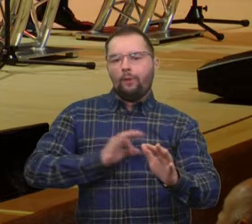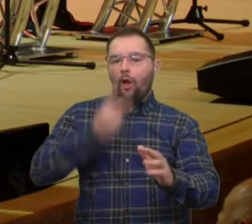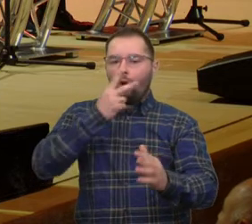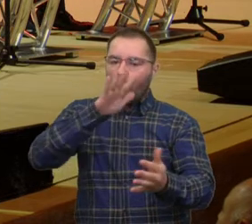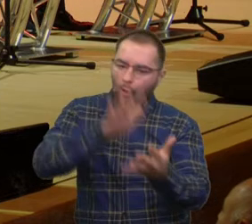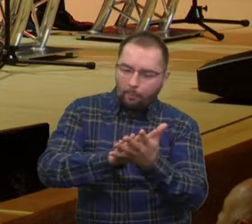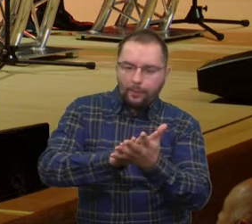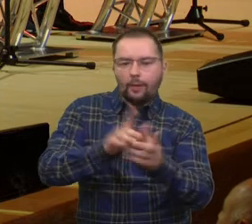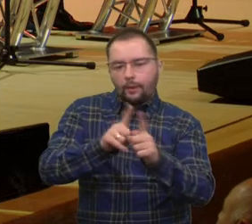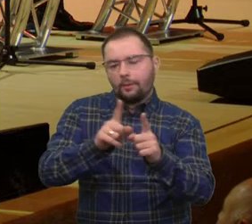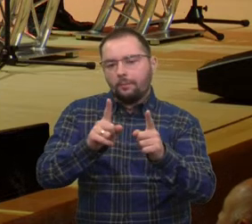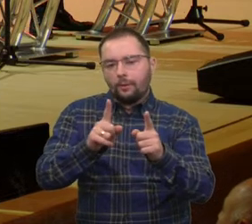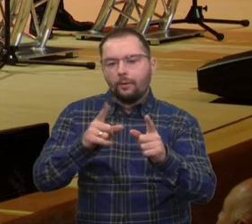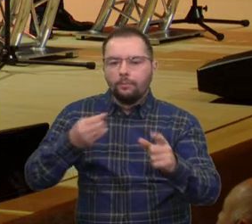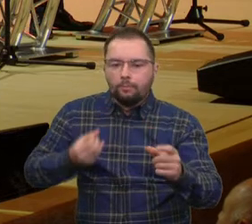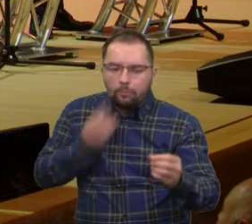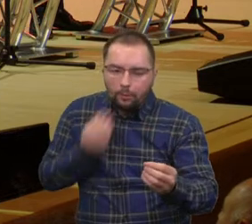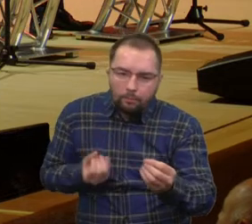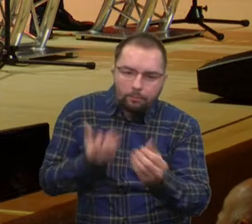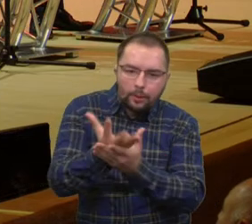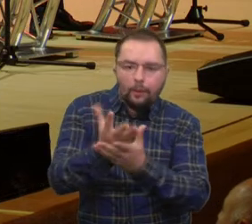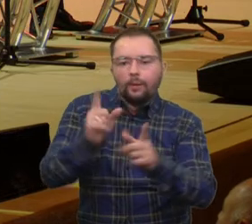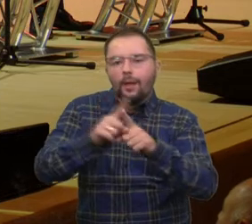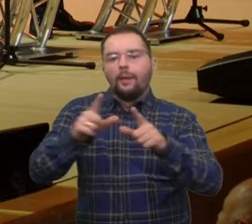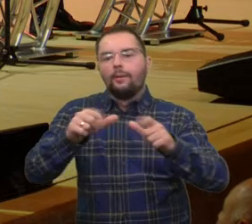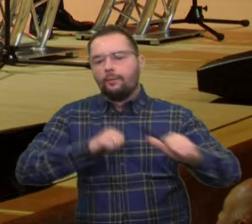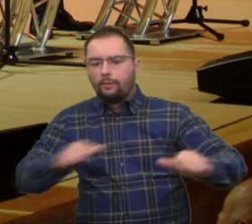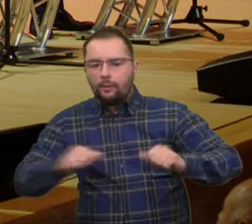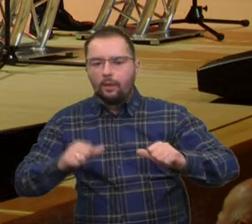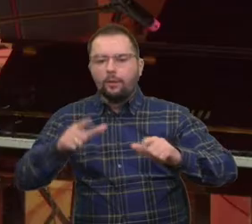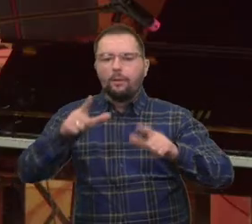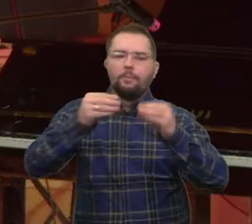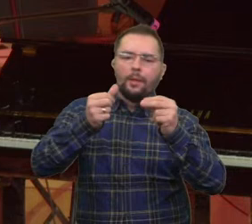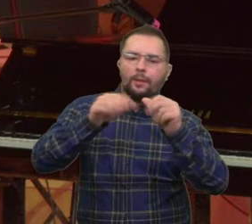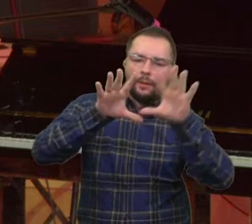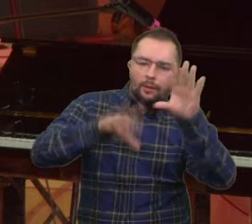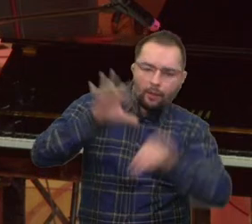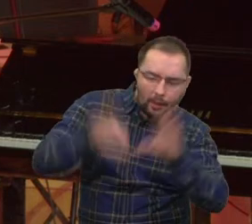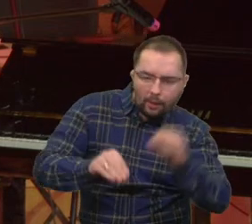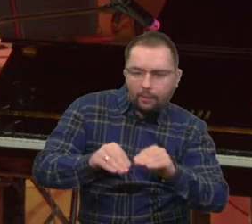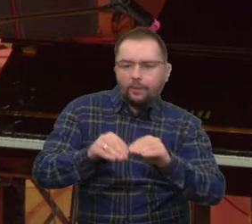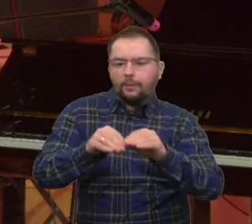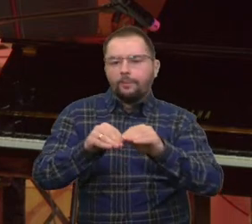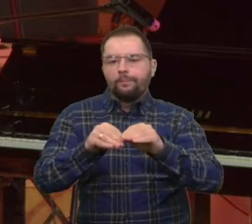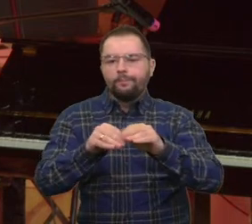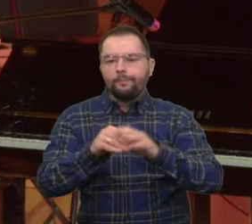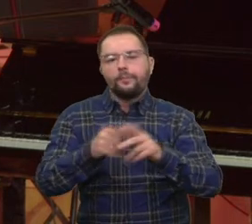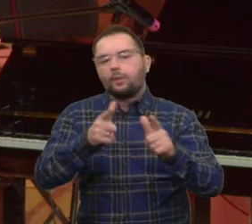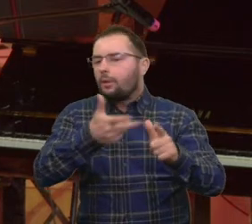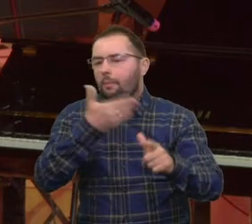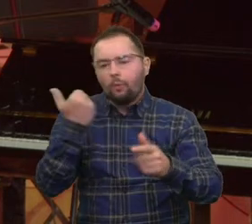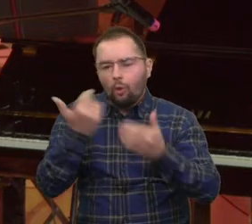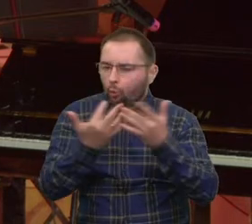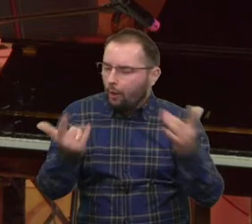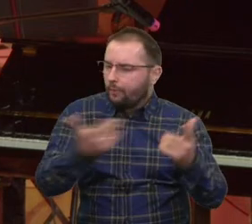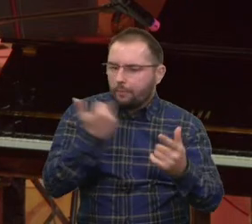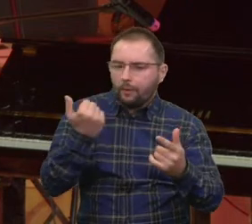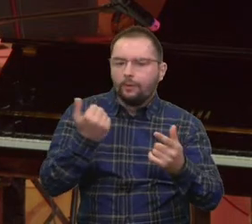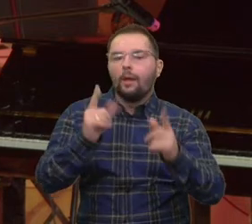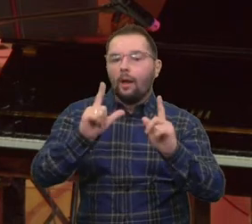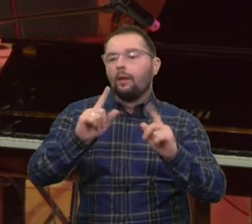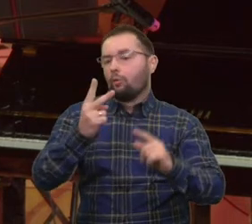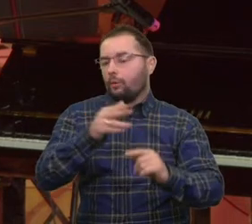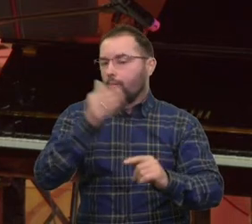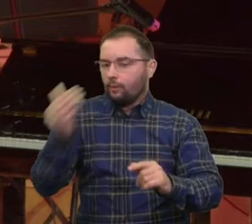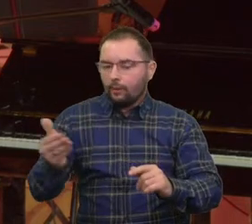doświadczenie i z współpracy z zarządami, z sejmikami i z panią skarbnik, że to nie zawsze było takie łatwe, ale z drugiej